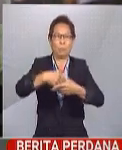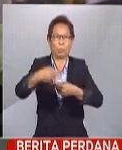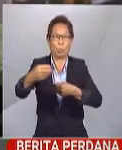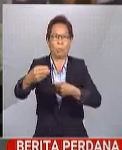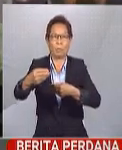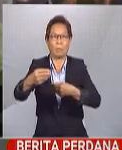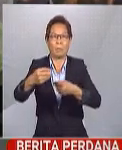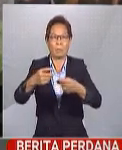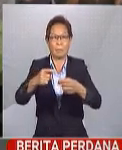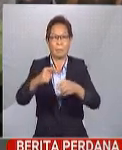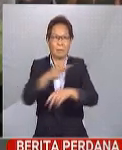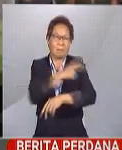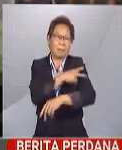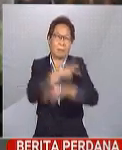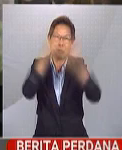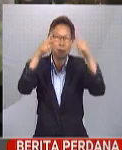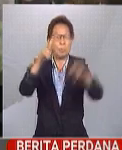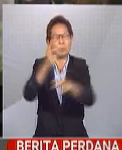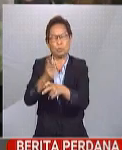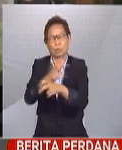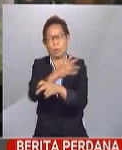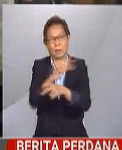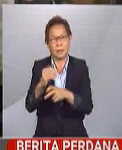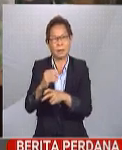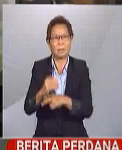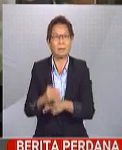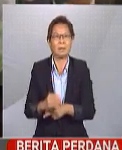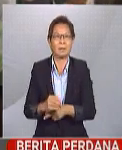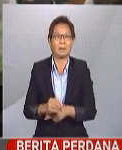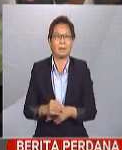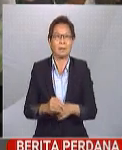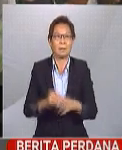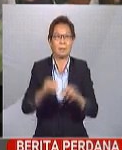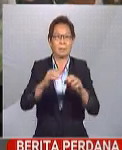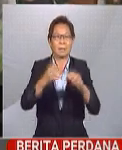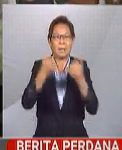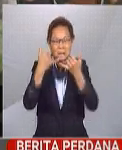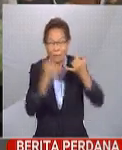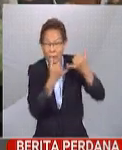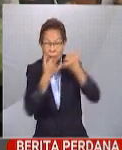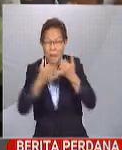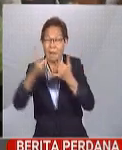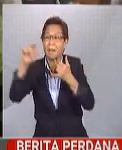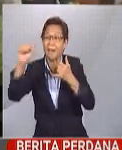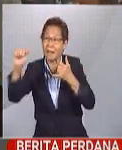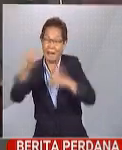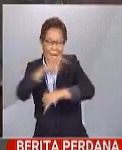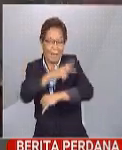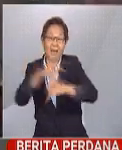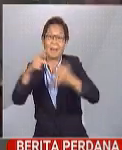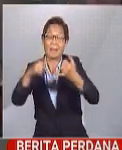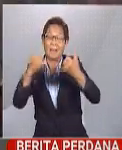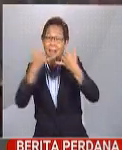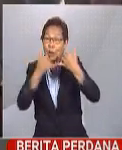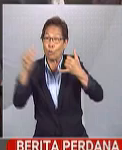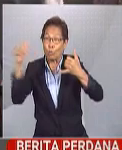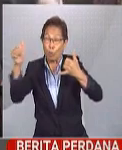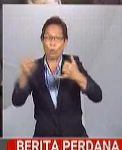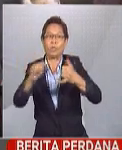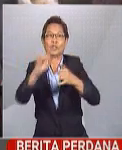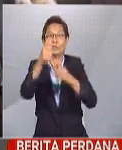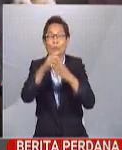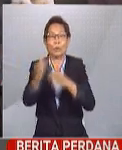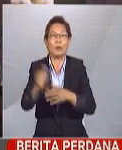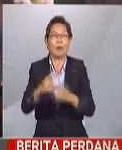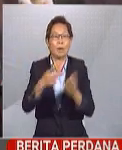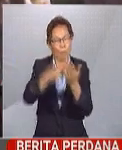grade premium pun susah. So tambah lagi kalau kata temikai grade A ni dengan harga yang RM2 sekilo. Program macam ini memang patut